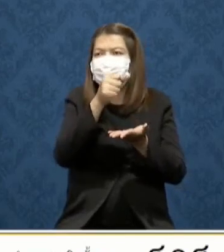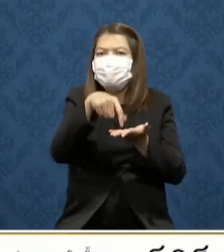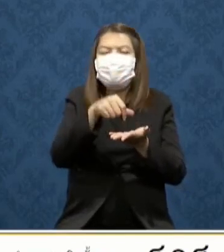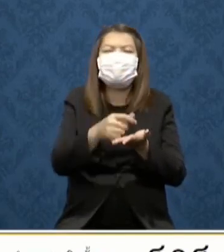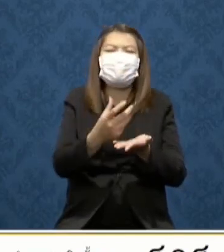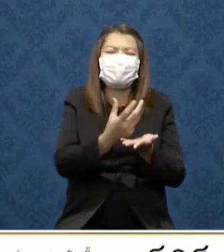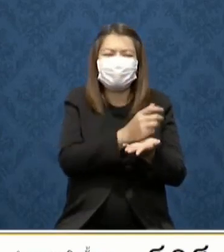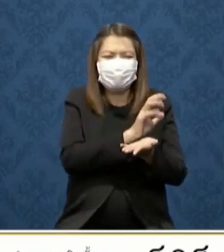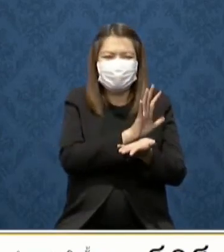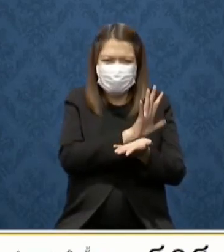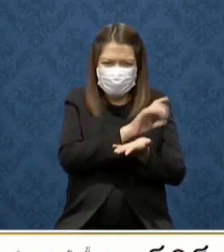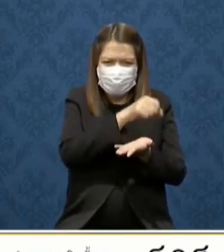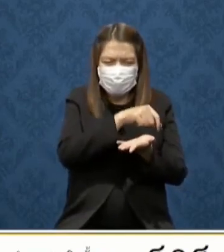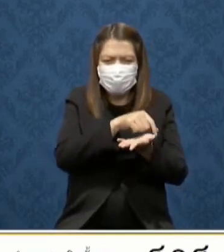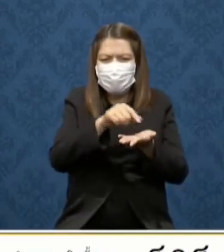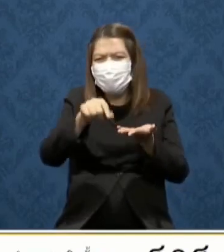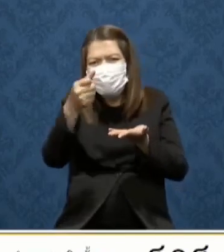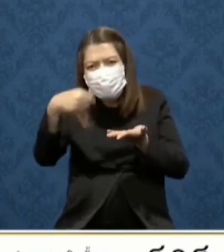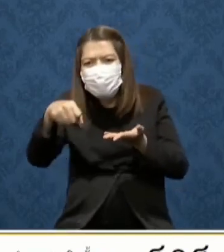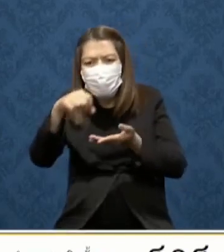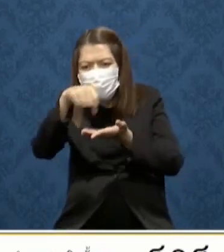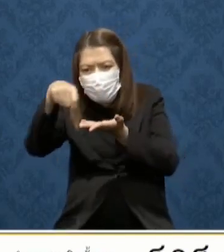คร